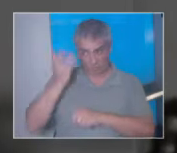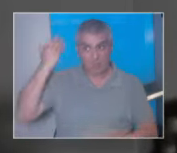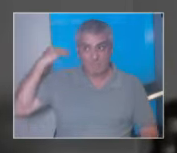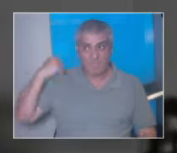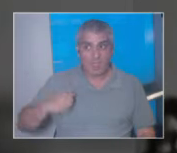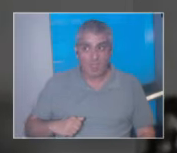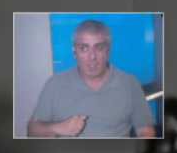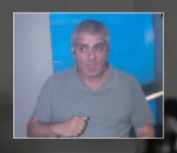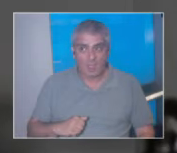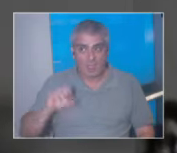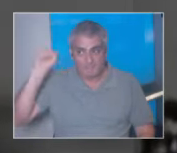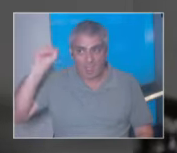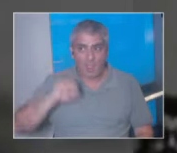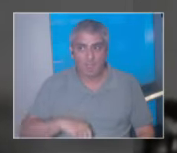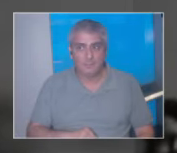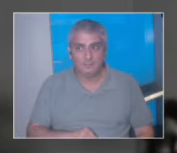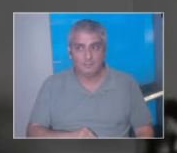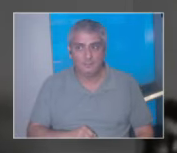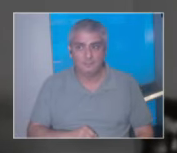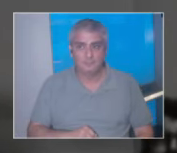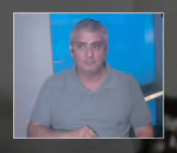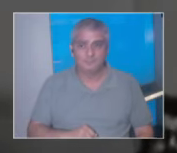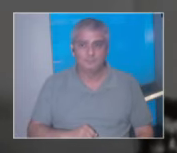להרשות בתקופת המערך?